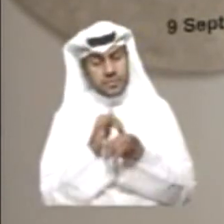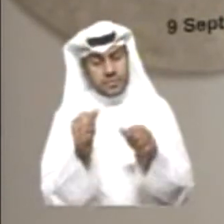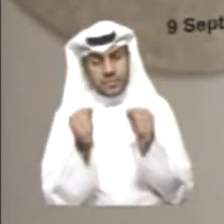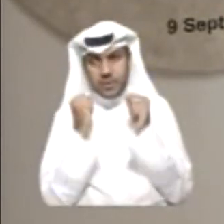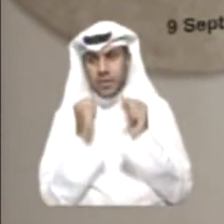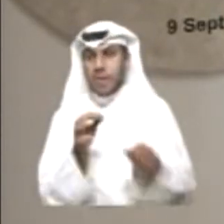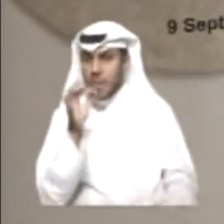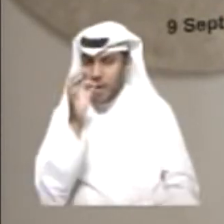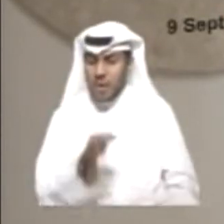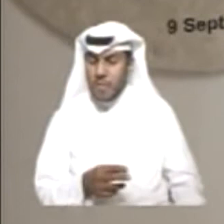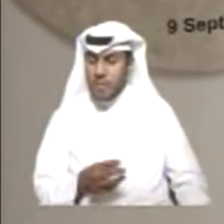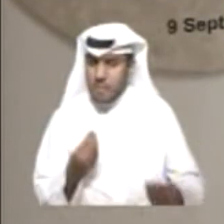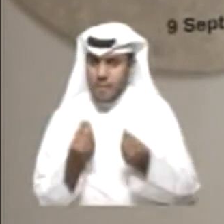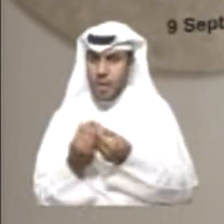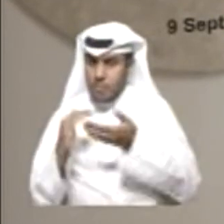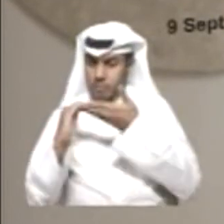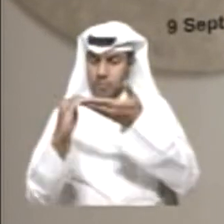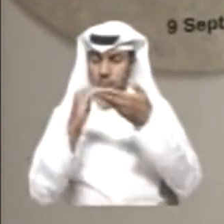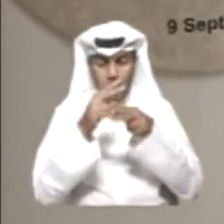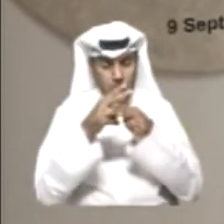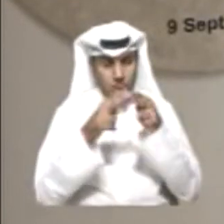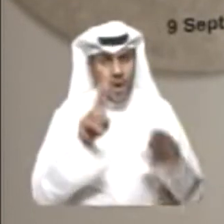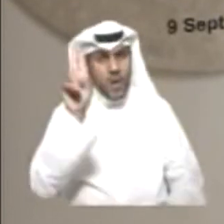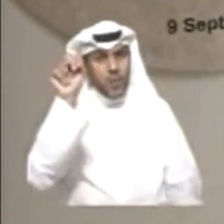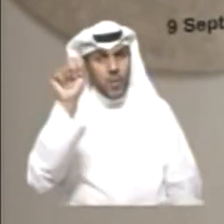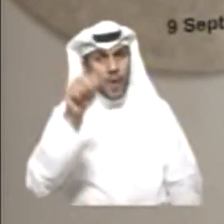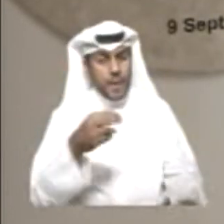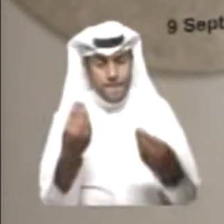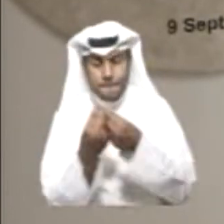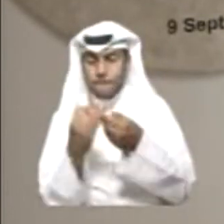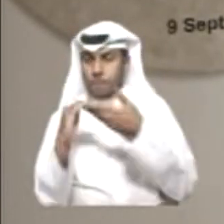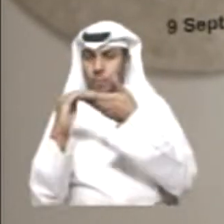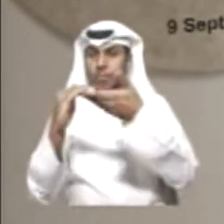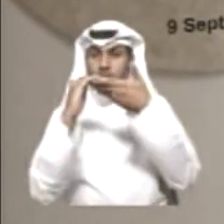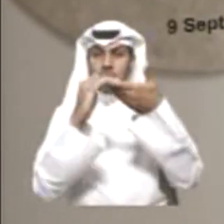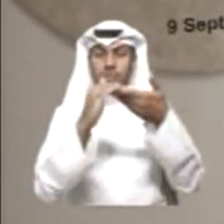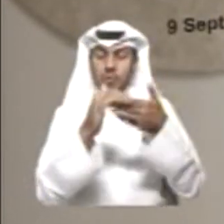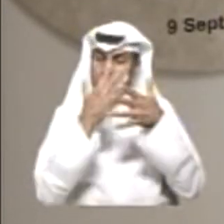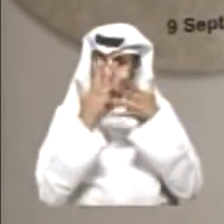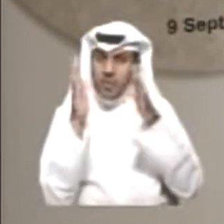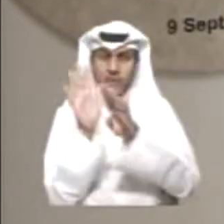اللاجئين بالتعاون مع دولة الكويت إلى التخفيف من معاناتهم من خلال حشد الدعم